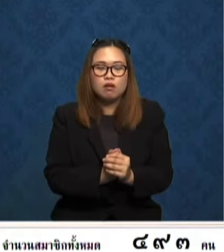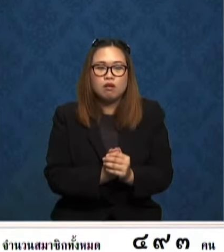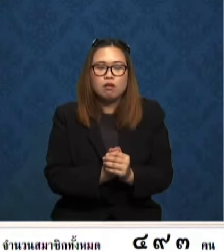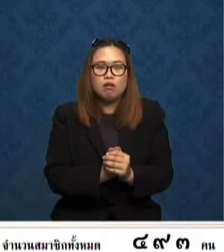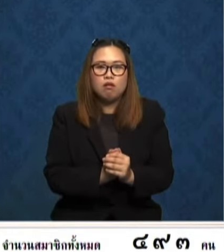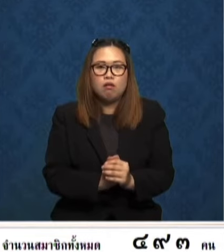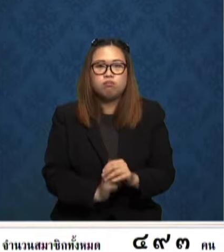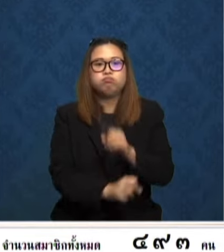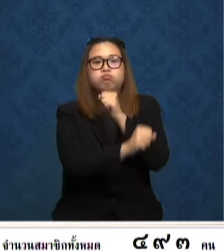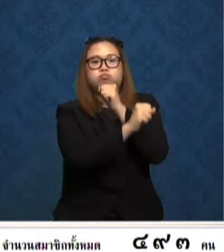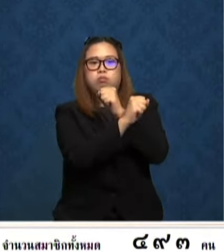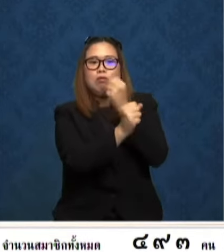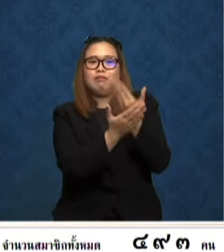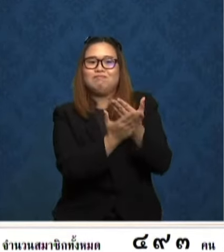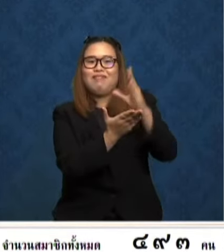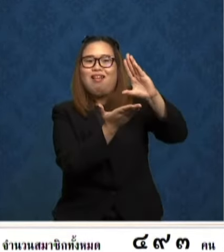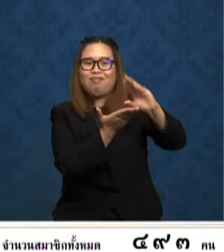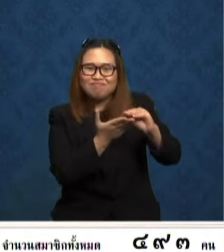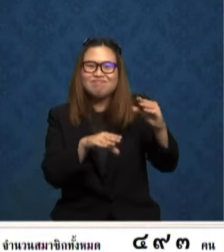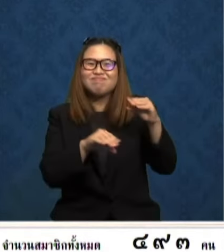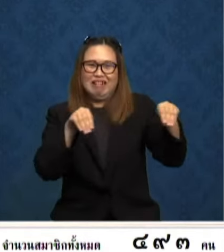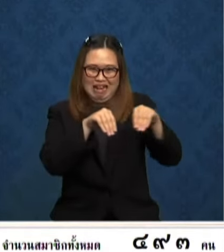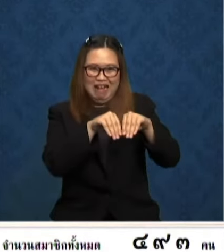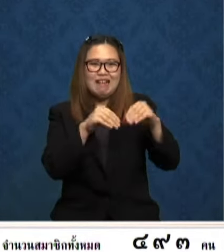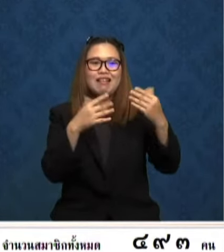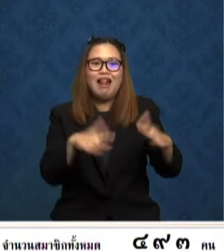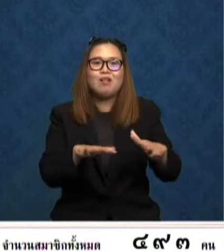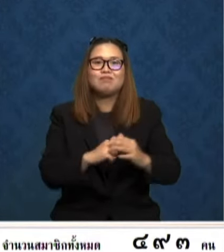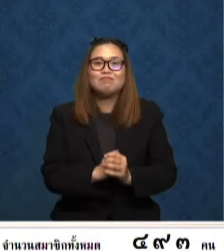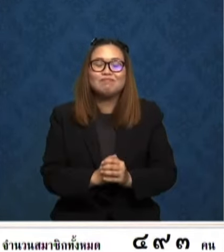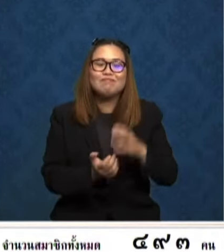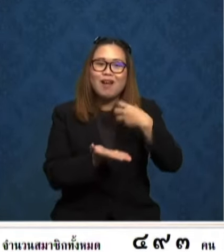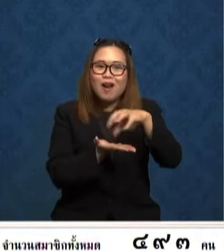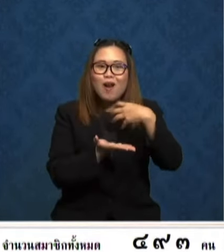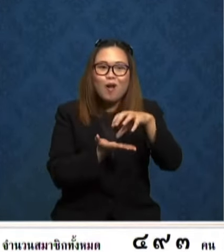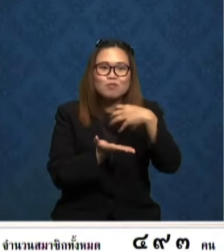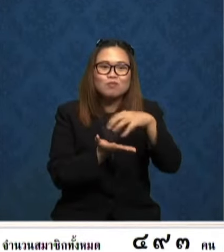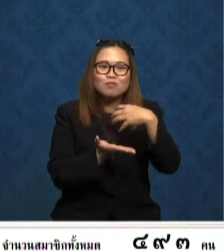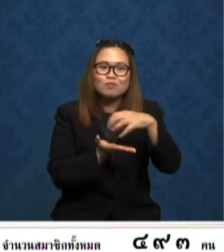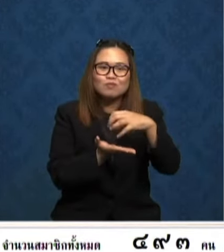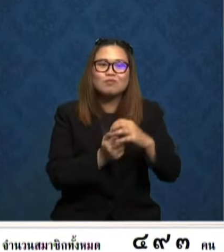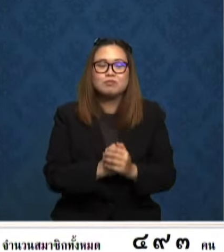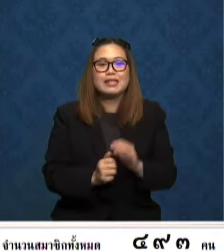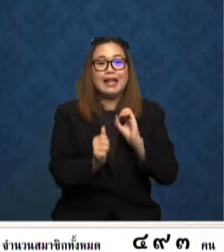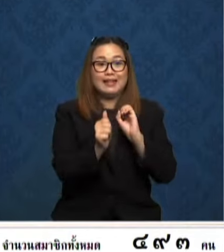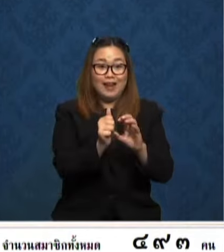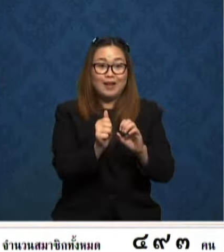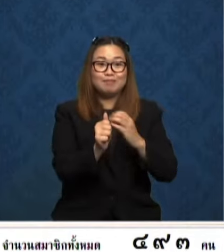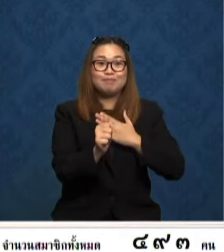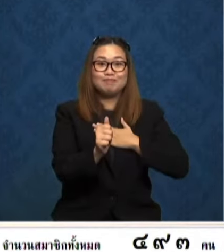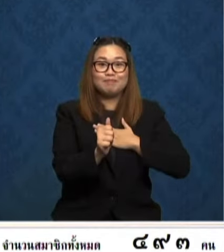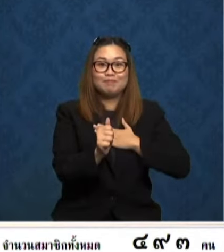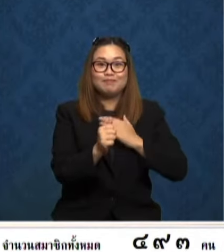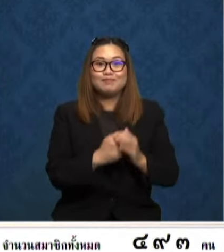คลังในอนาคตอันใกล้นี้เมื่อผมได้อภิปรายมาแบบนี้ผมมีข้อเสนอครับ